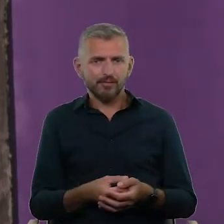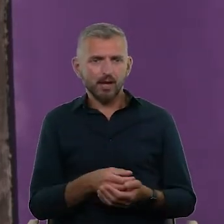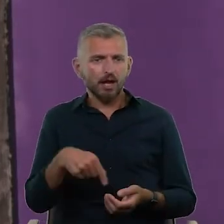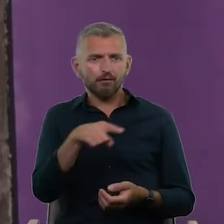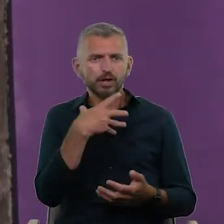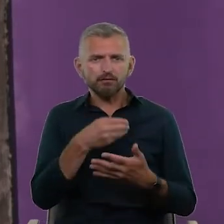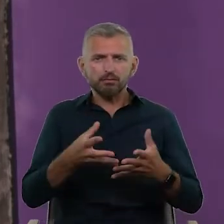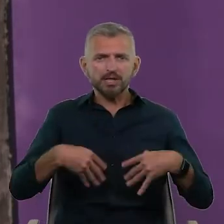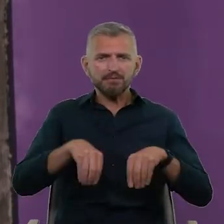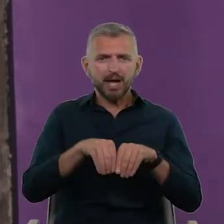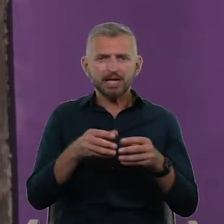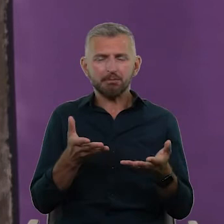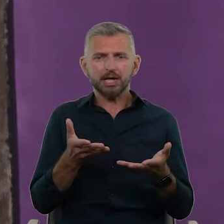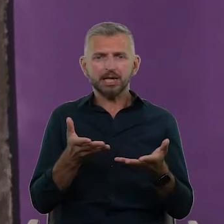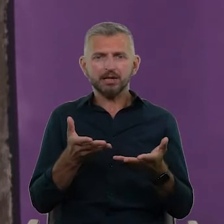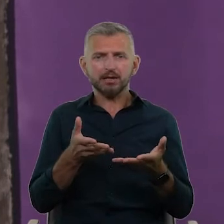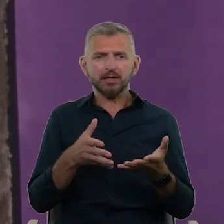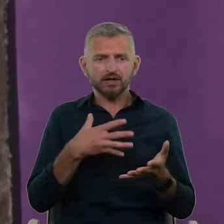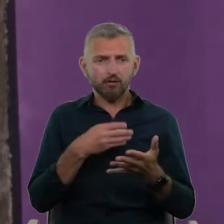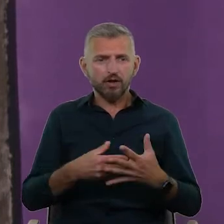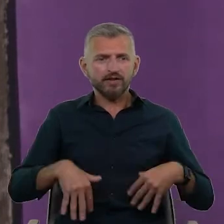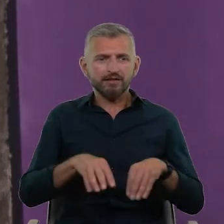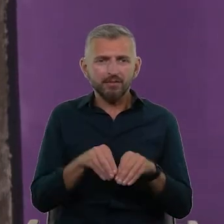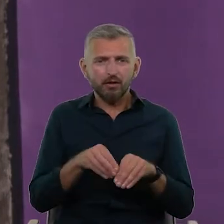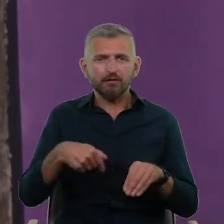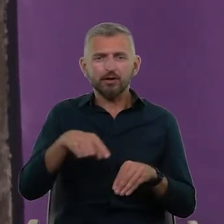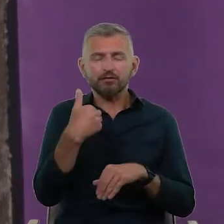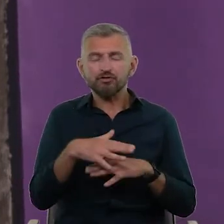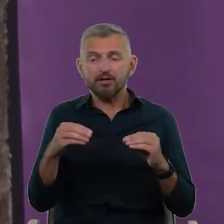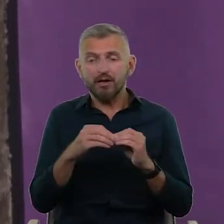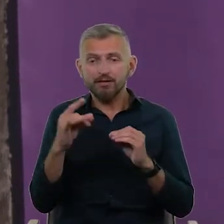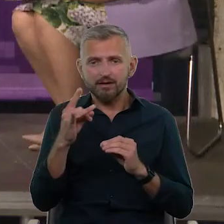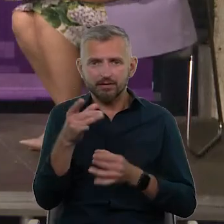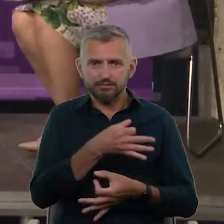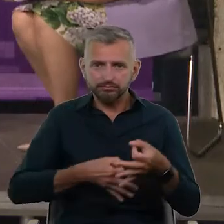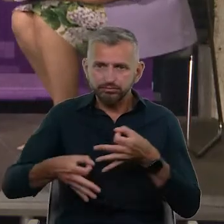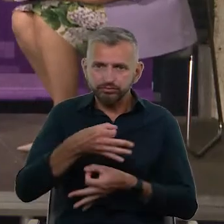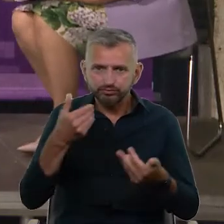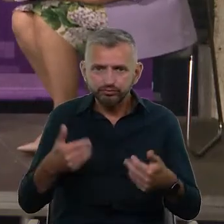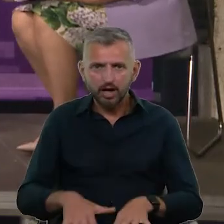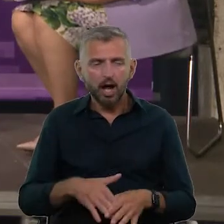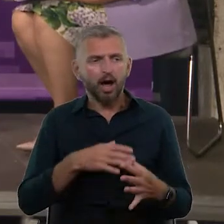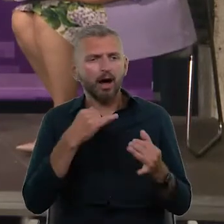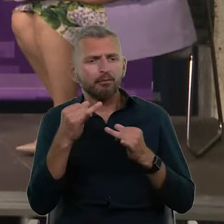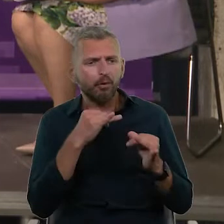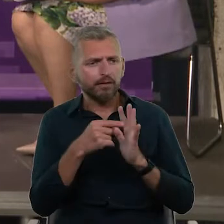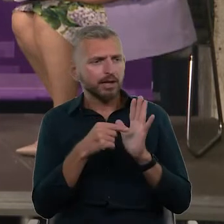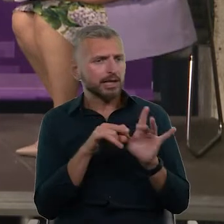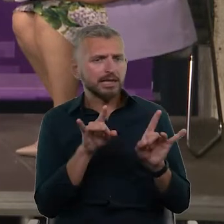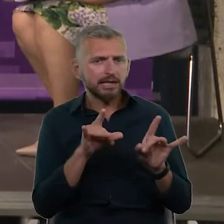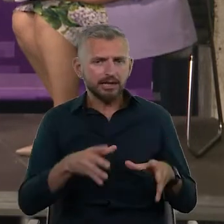своїми сімейними вже, мається на увазі своєю сім'єю, родиною, вони вже 10 разів про це поговорили. А говорити, ділитися